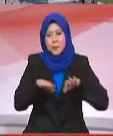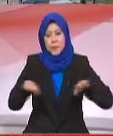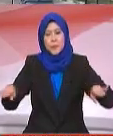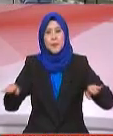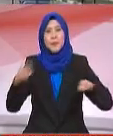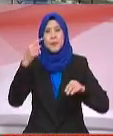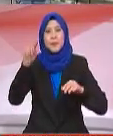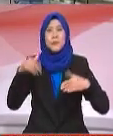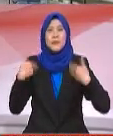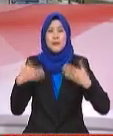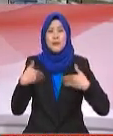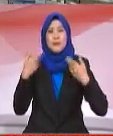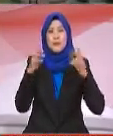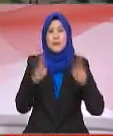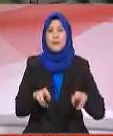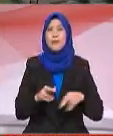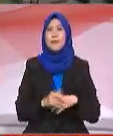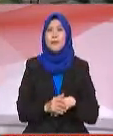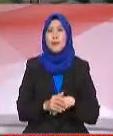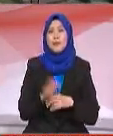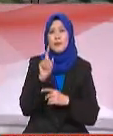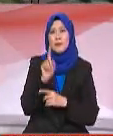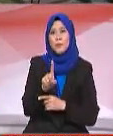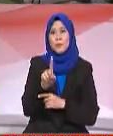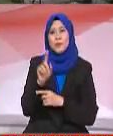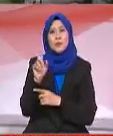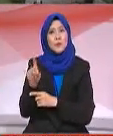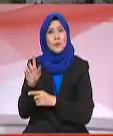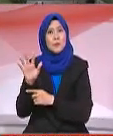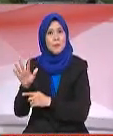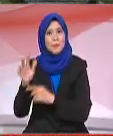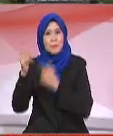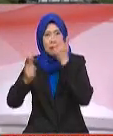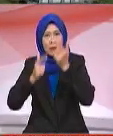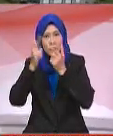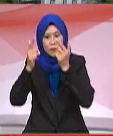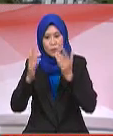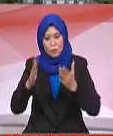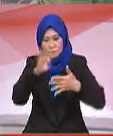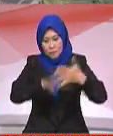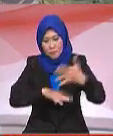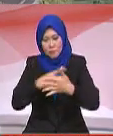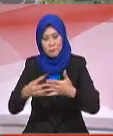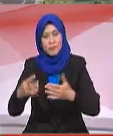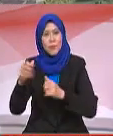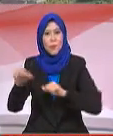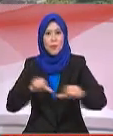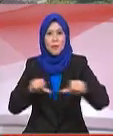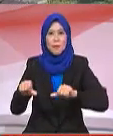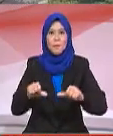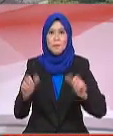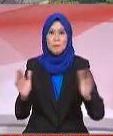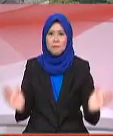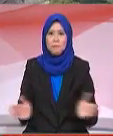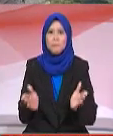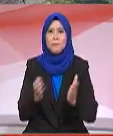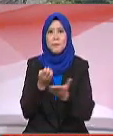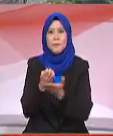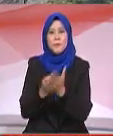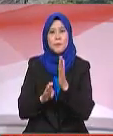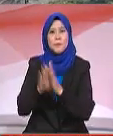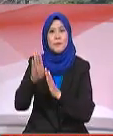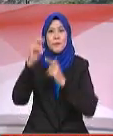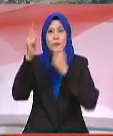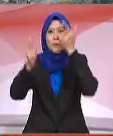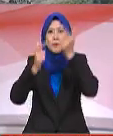kesejahteraan rakyat. Setakat ini sebanyak 115 program pelancongan telah dirangka untuk merancangkan aktiviti dan industri pelancongan